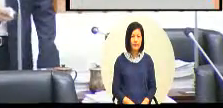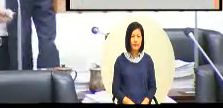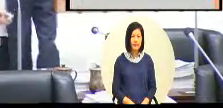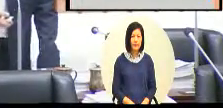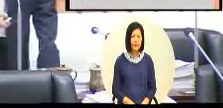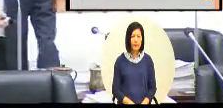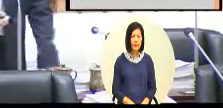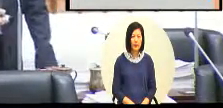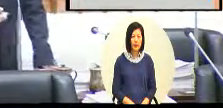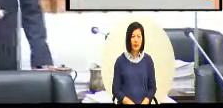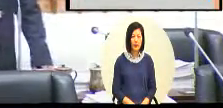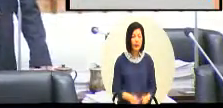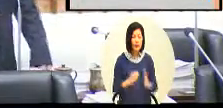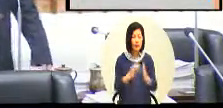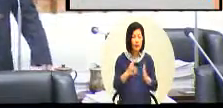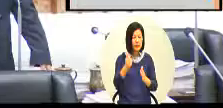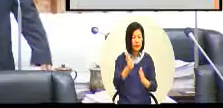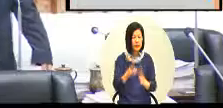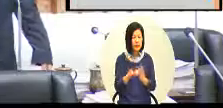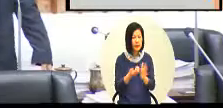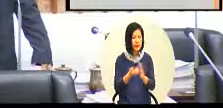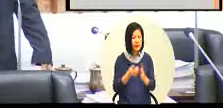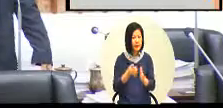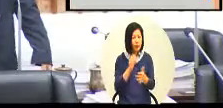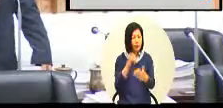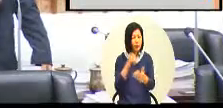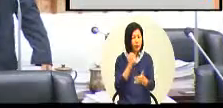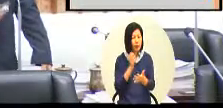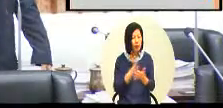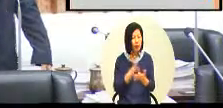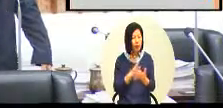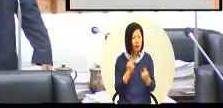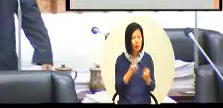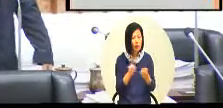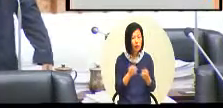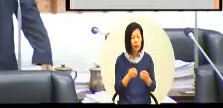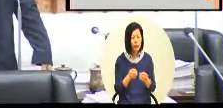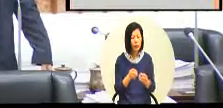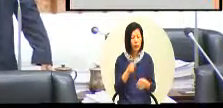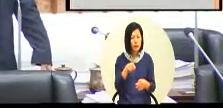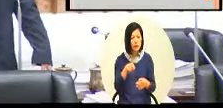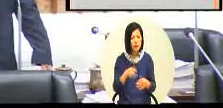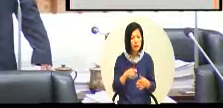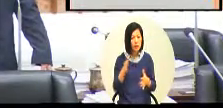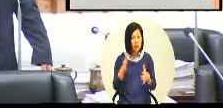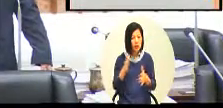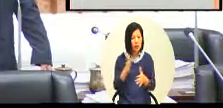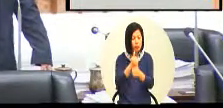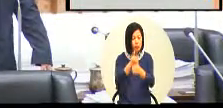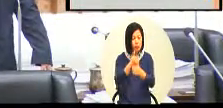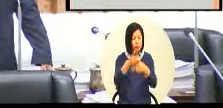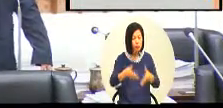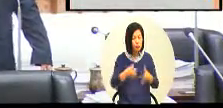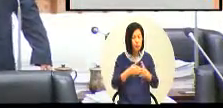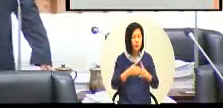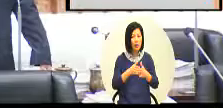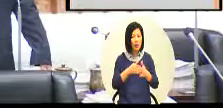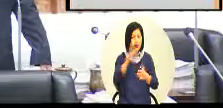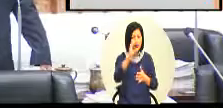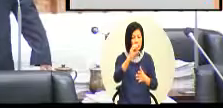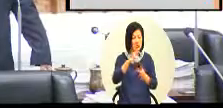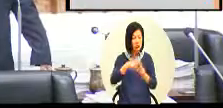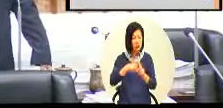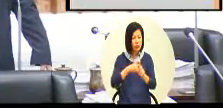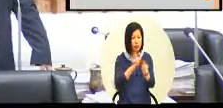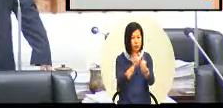局长，刚刚我也陈述到了，这个灵魂就在这个西极巷弄这个照顾站，